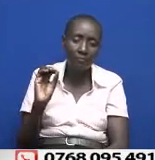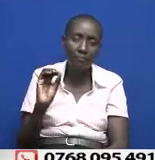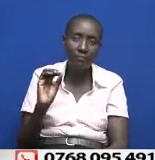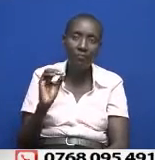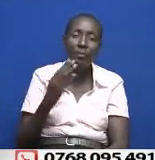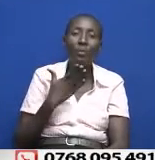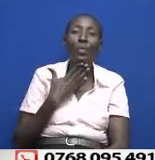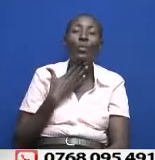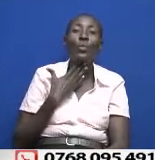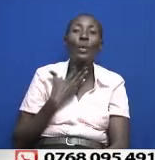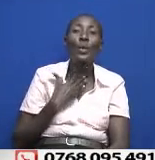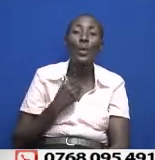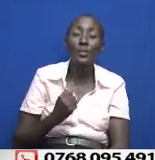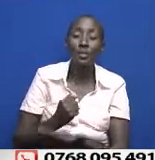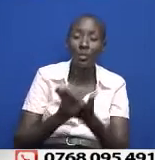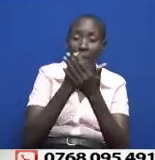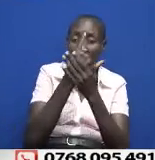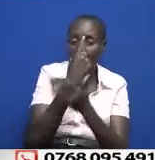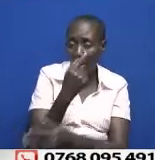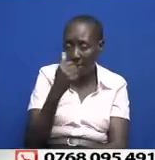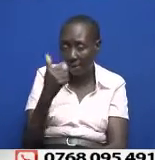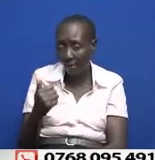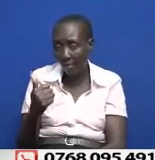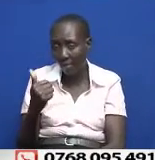Tunataka kusaidiana hapa.